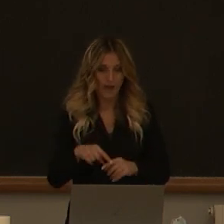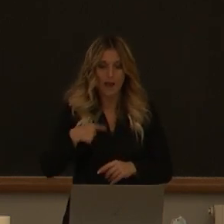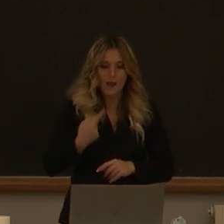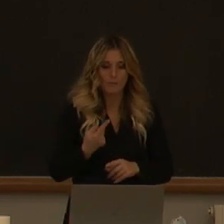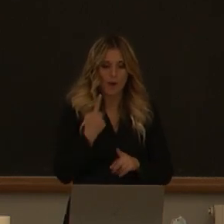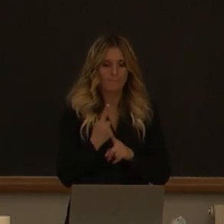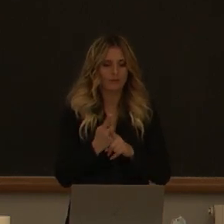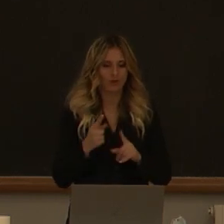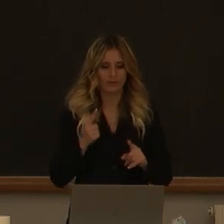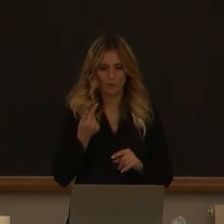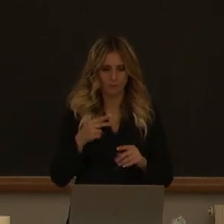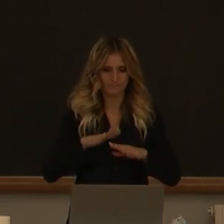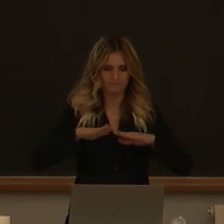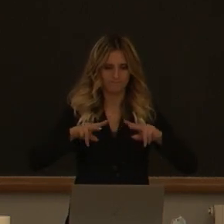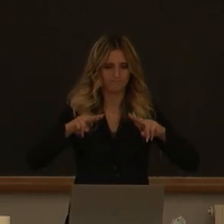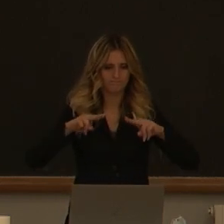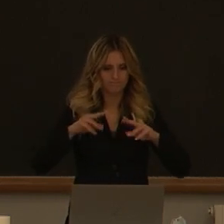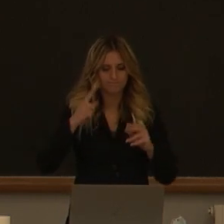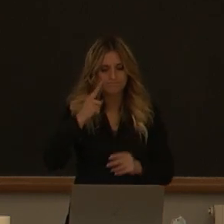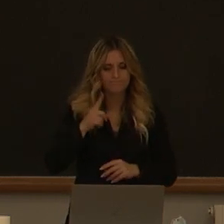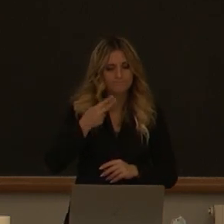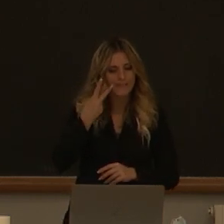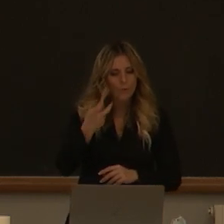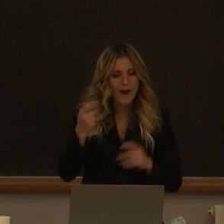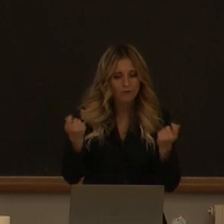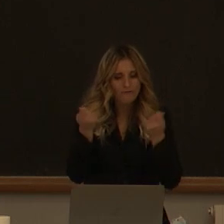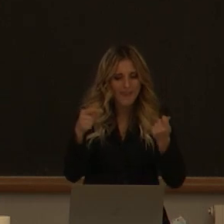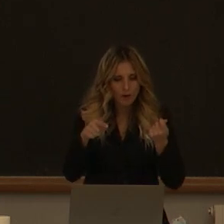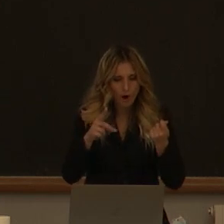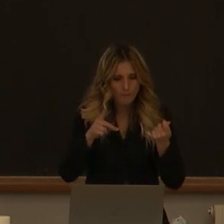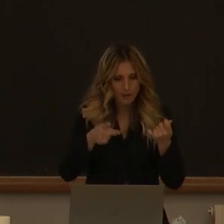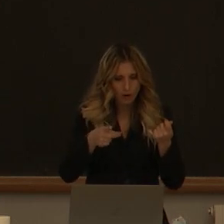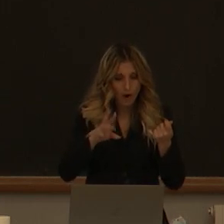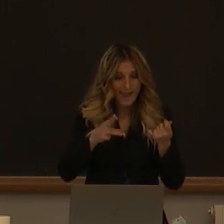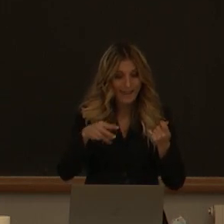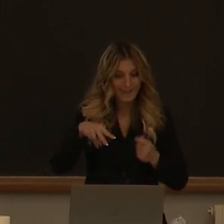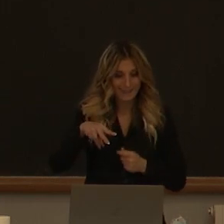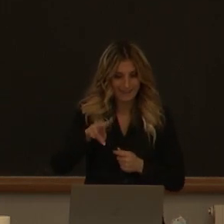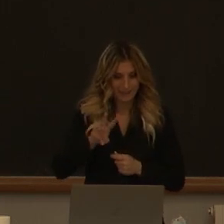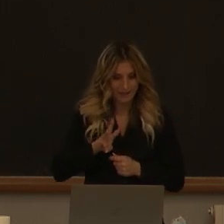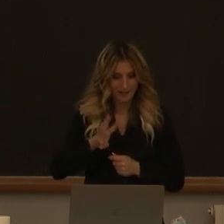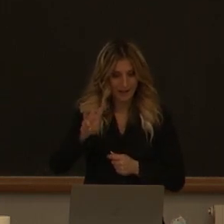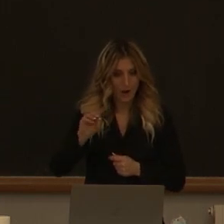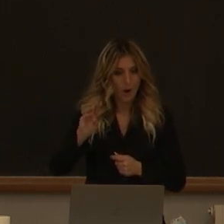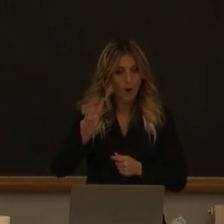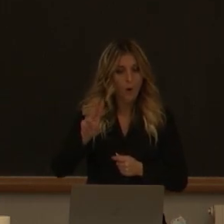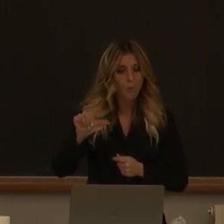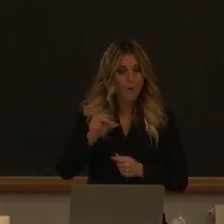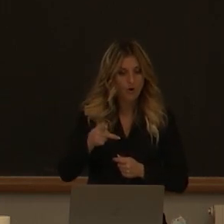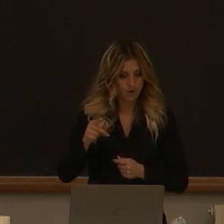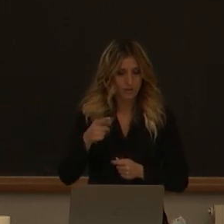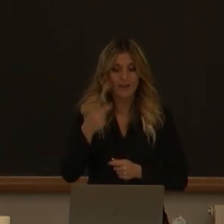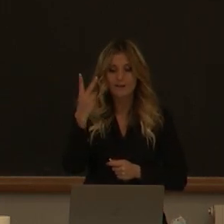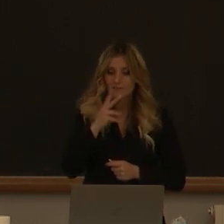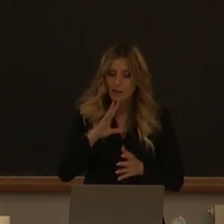fermare questo che è definito fenomeno del greenwashing, cioè questo fenomeno dove tutto ormai è diventato green, anche ciò che di